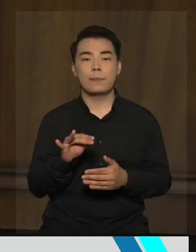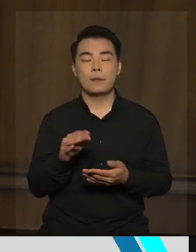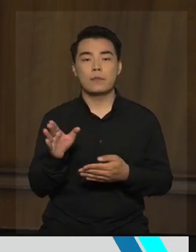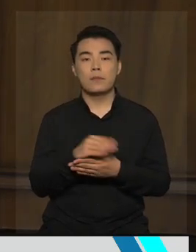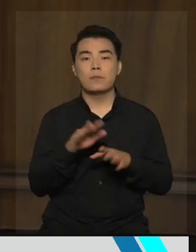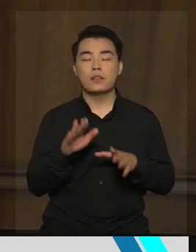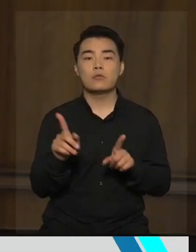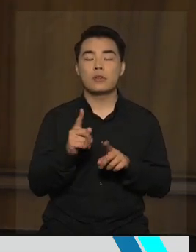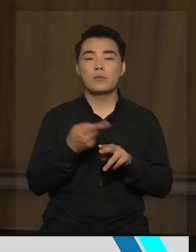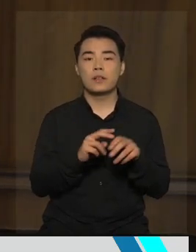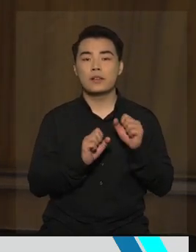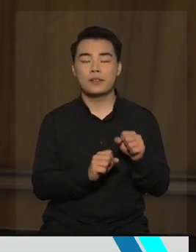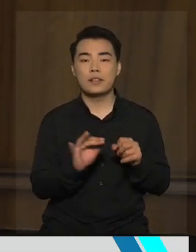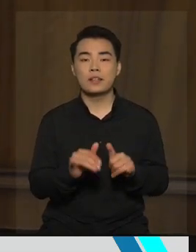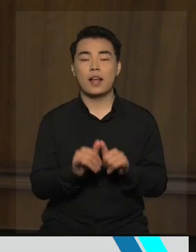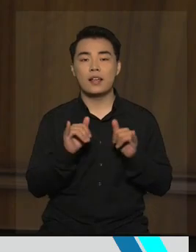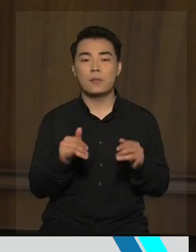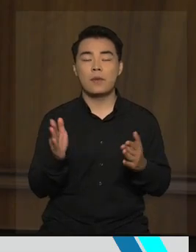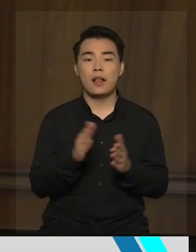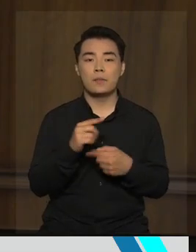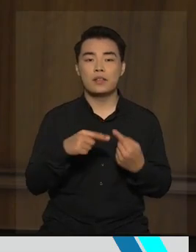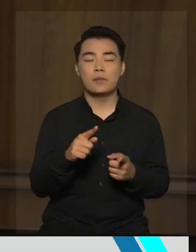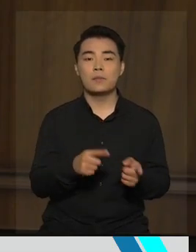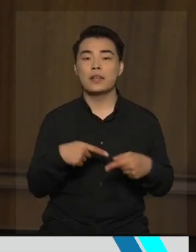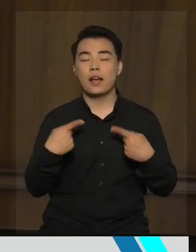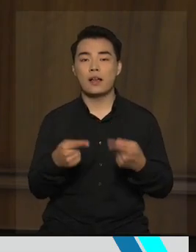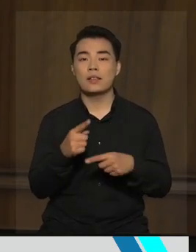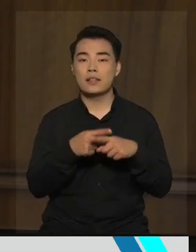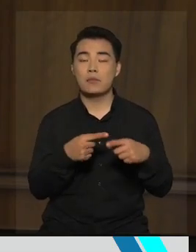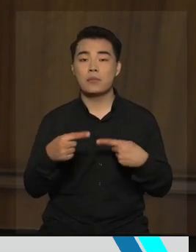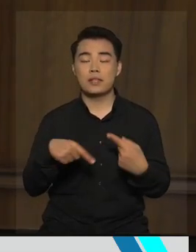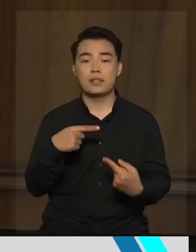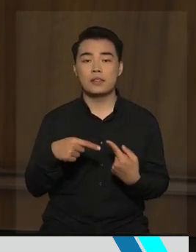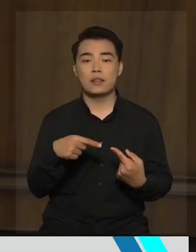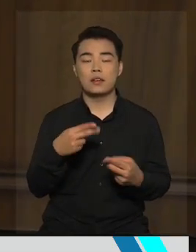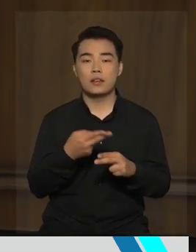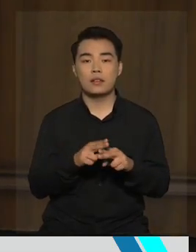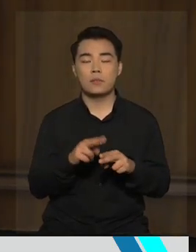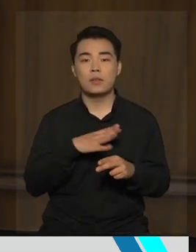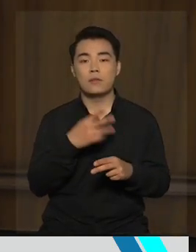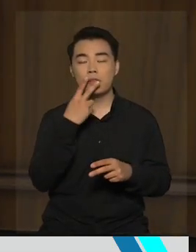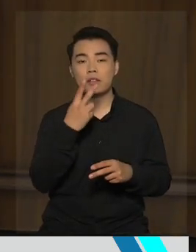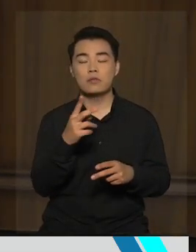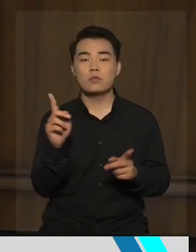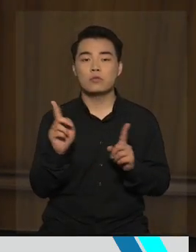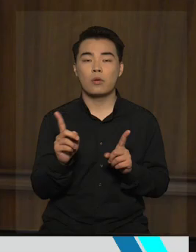вместо того, чтобы укрепляться и расти из малого бизнеса, переходить в категорию среднего бизнеса, мы видели,